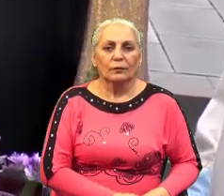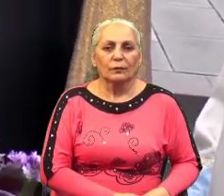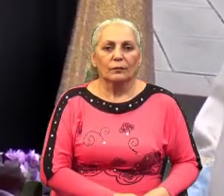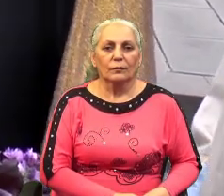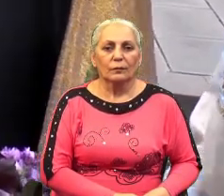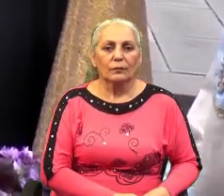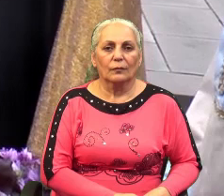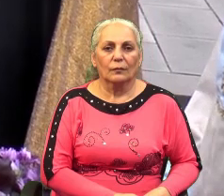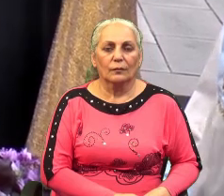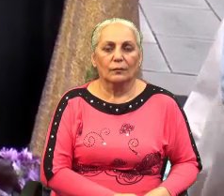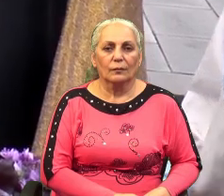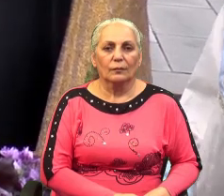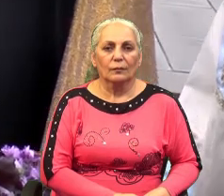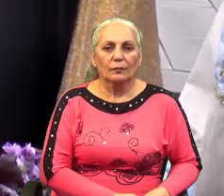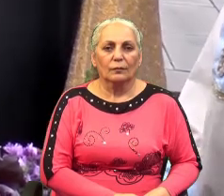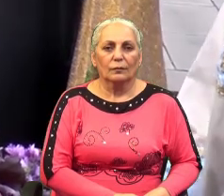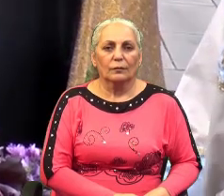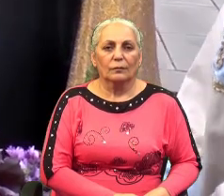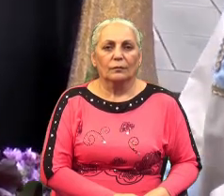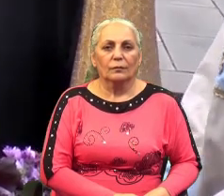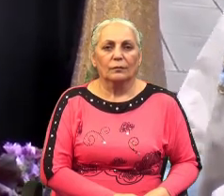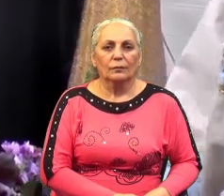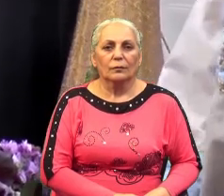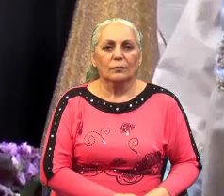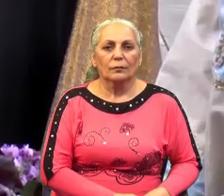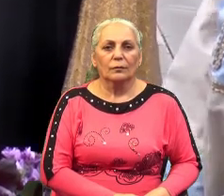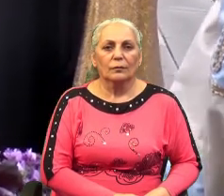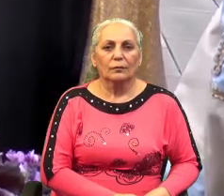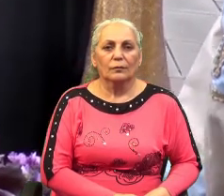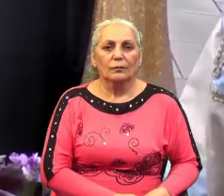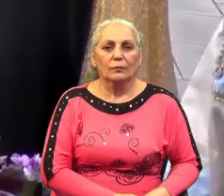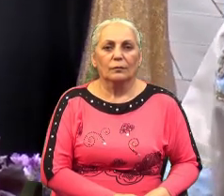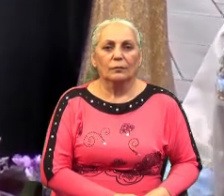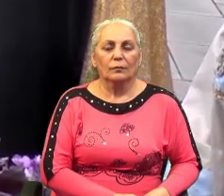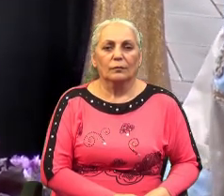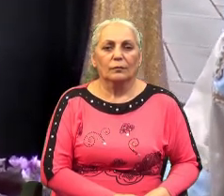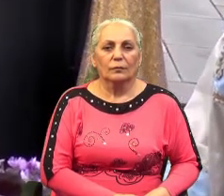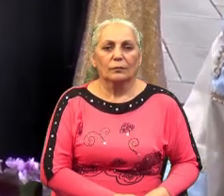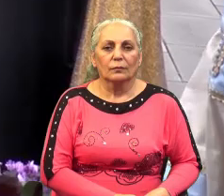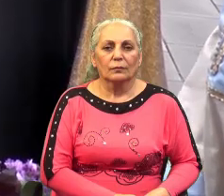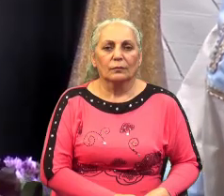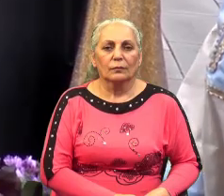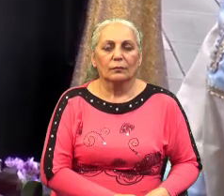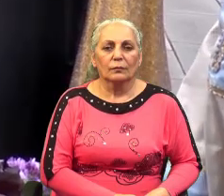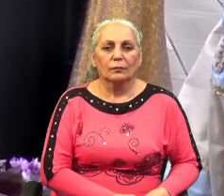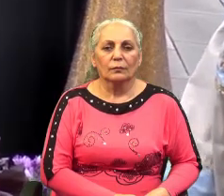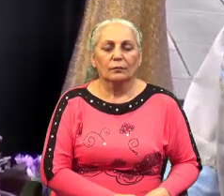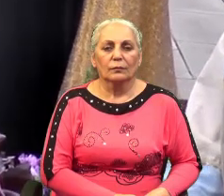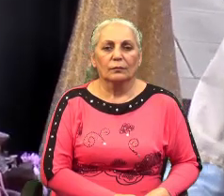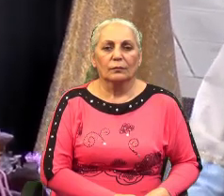tutiam nevaro El povet alanis